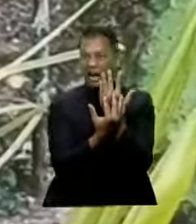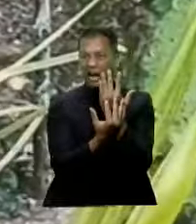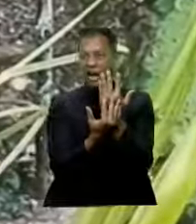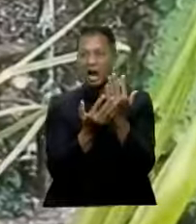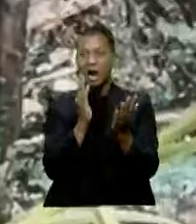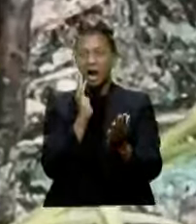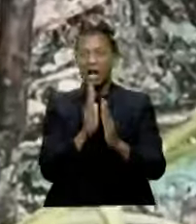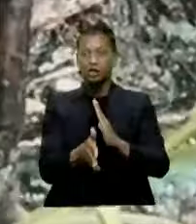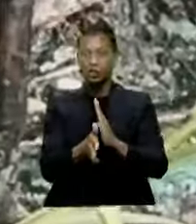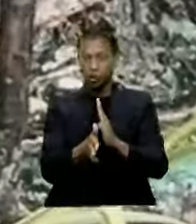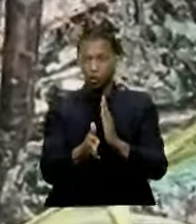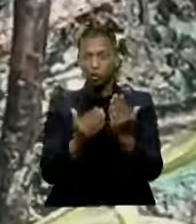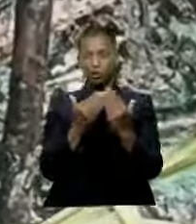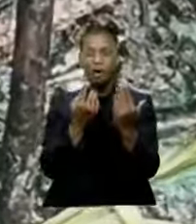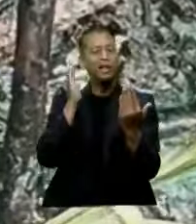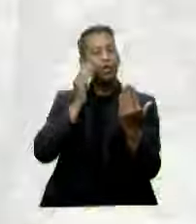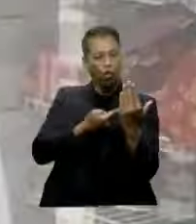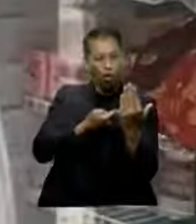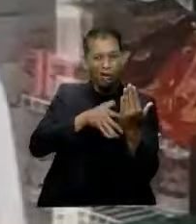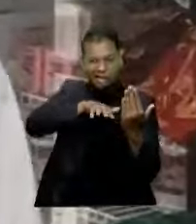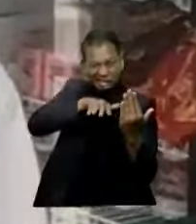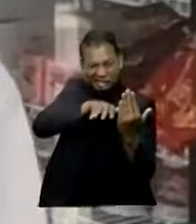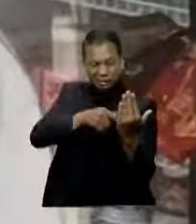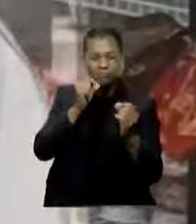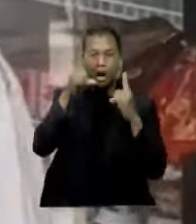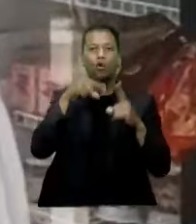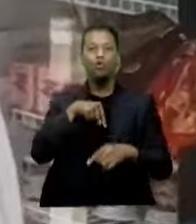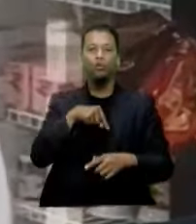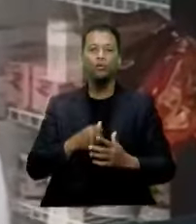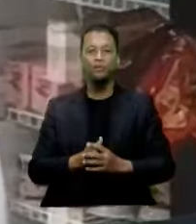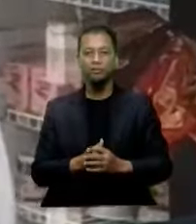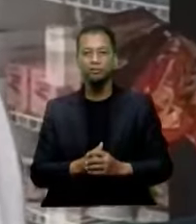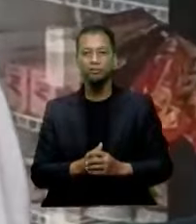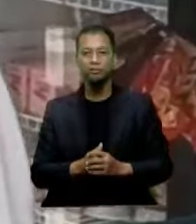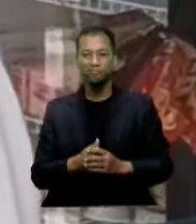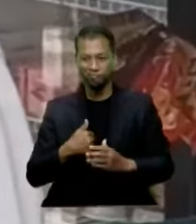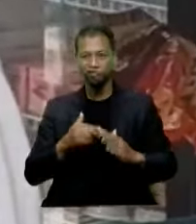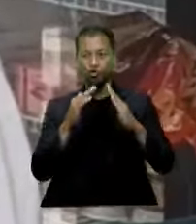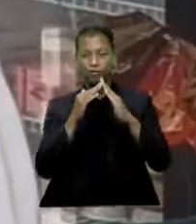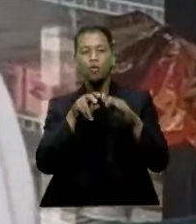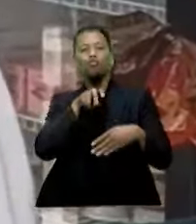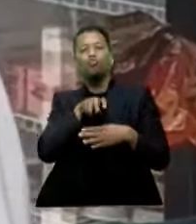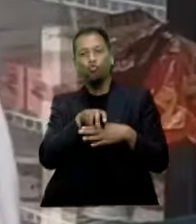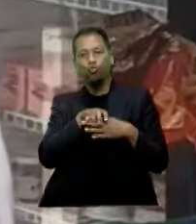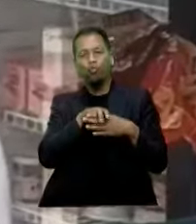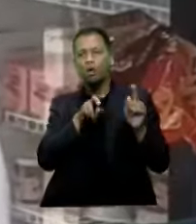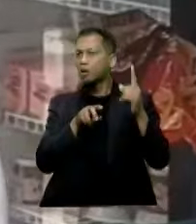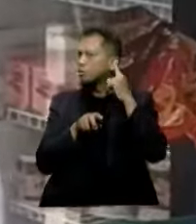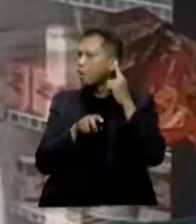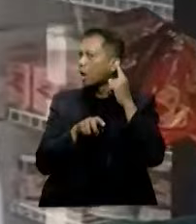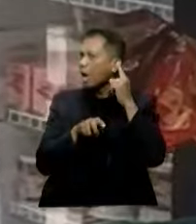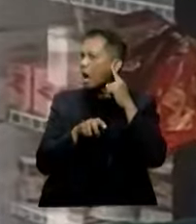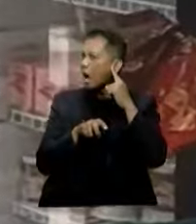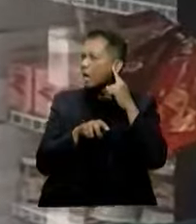dan segera memadamkan api. Saya lagi duduk di dalam, terus pas kedengaran repet-repet, saya intip rim